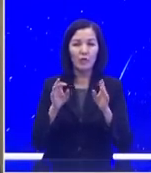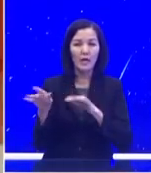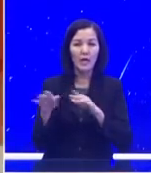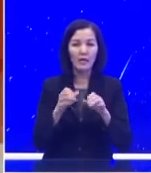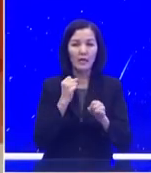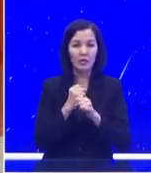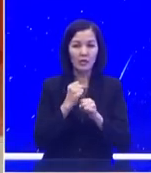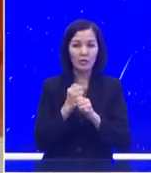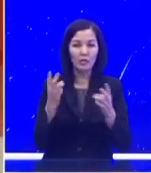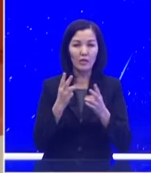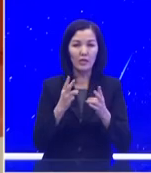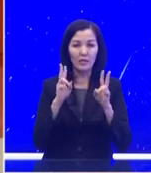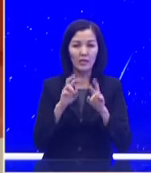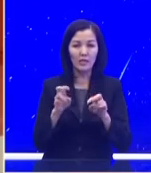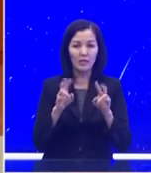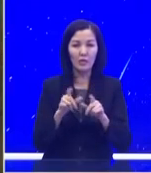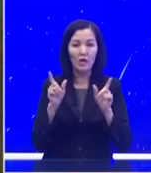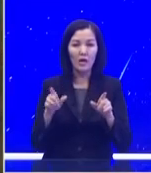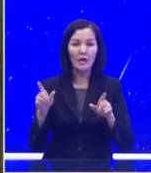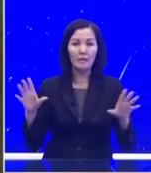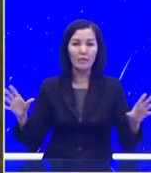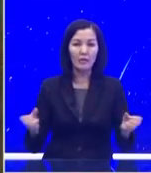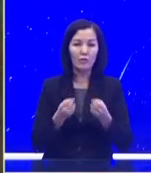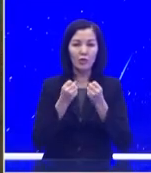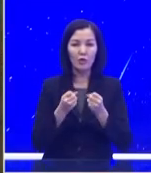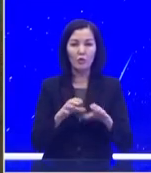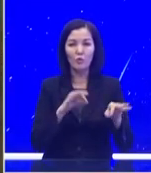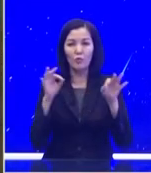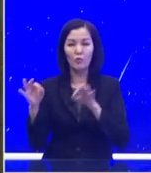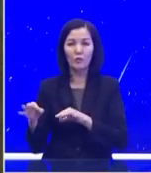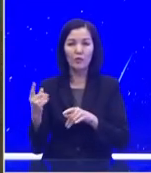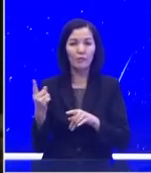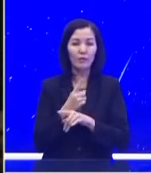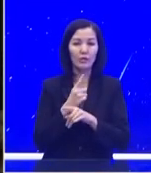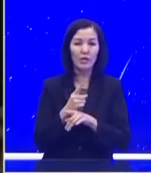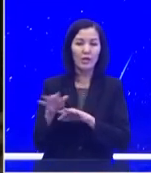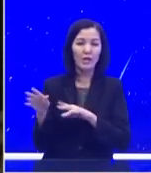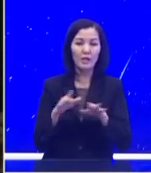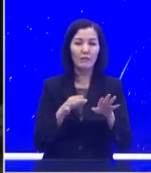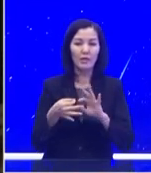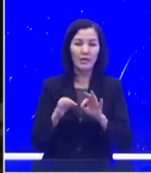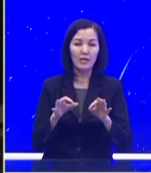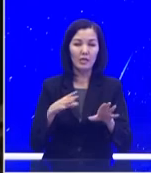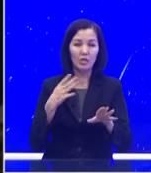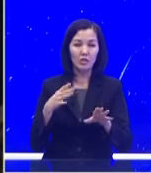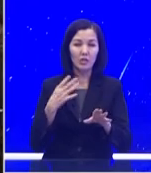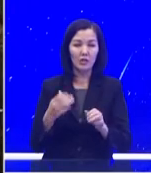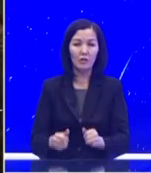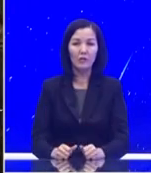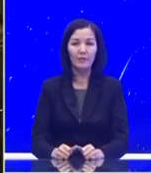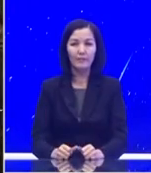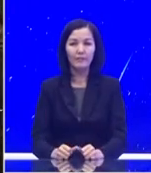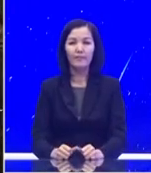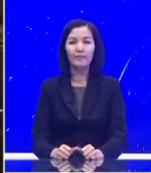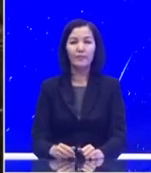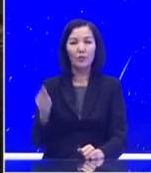Алғашқы әрекеттер туралы адамдарды эвакуациялау бойынша бірінші кезектегі қимылдарын шыңдау. Өрт тактикалық жаттығуға